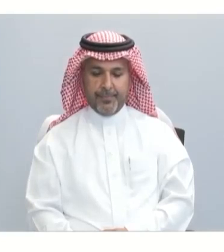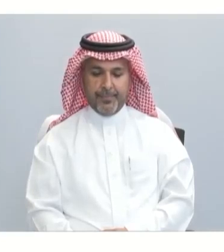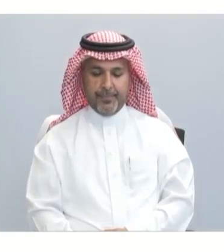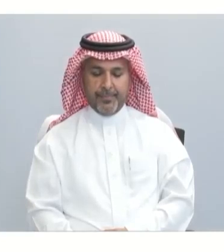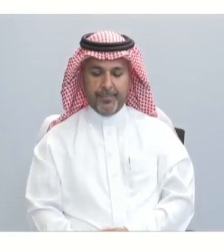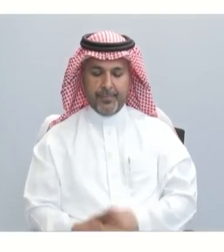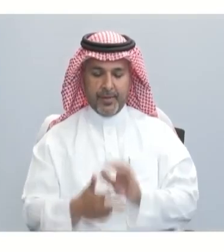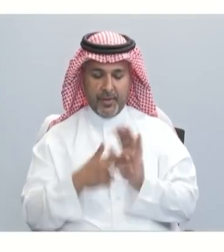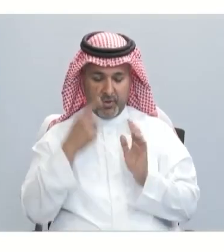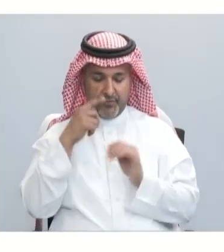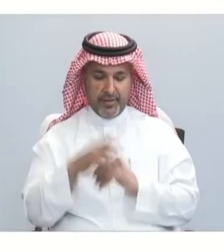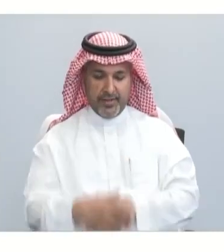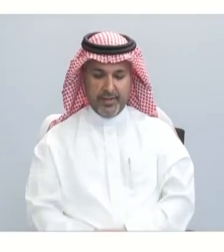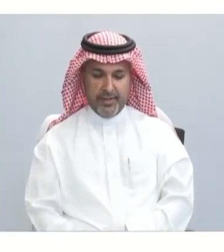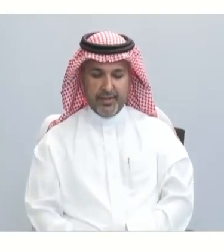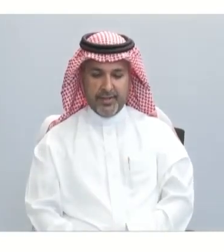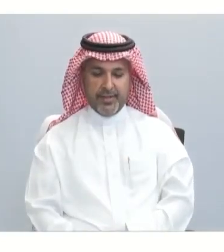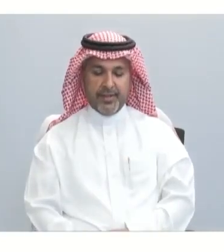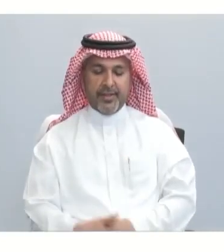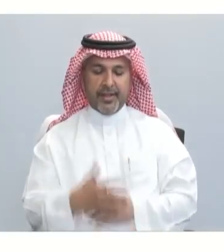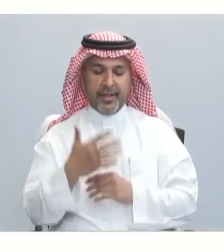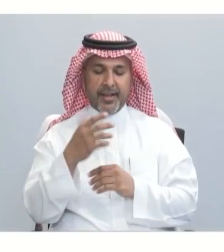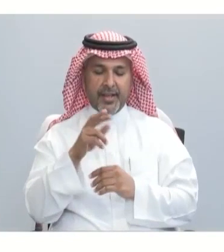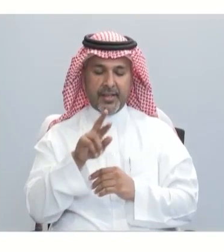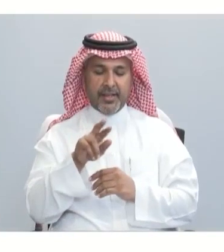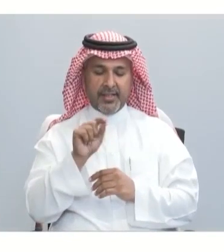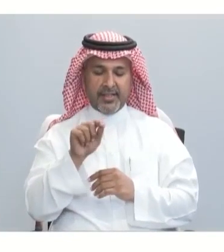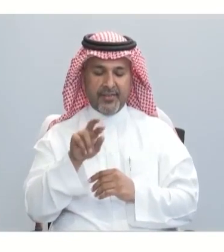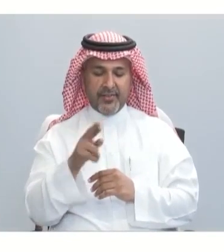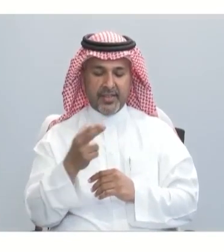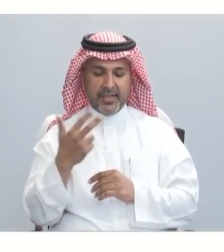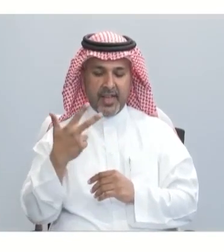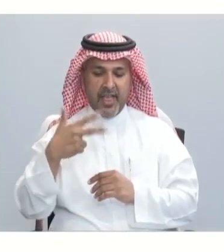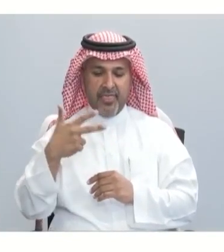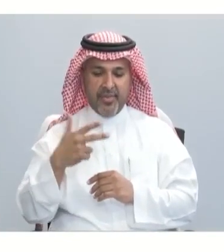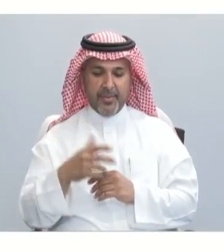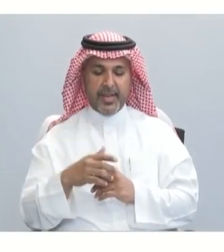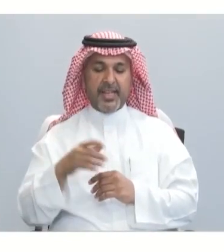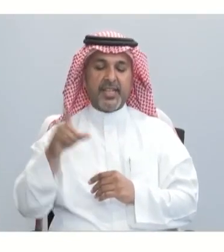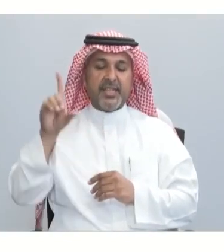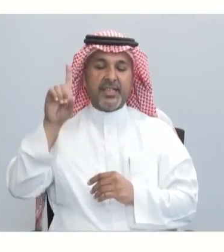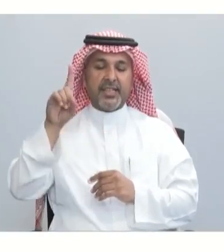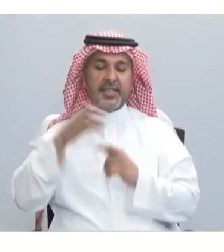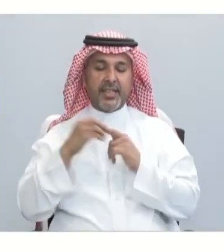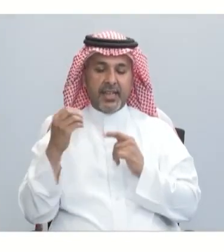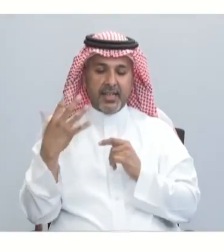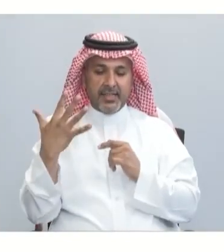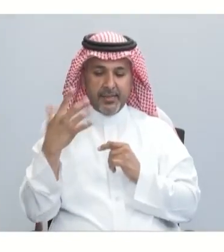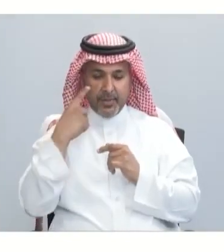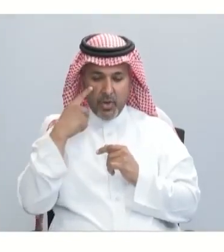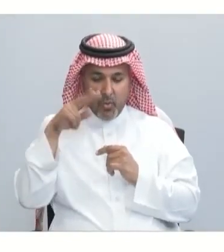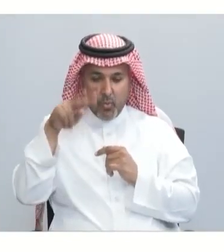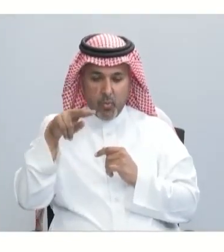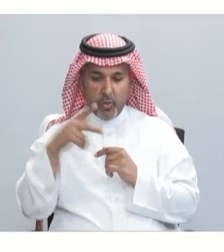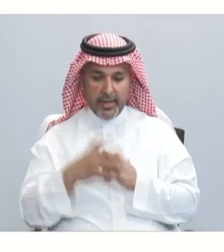جي اشيل دي احط بدالها 80 من 100 دي ناقص 5 وهي